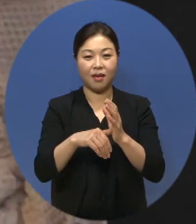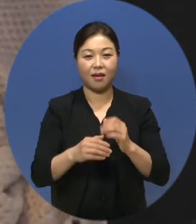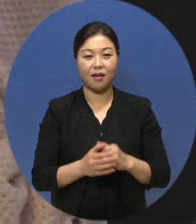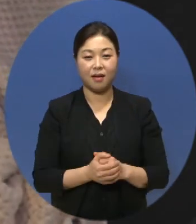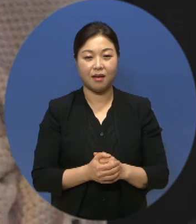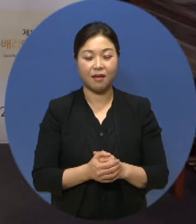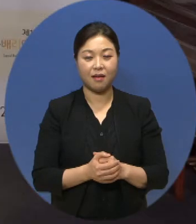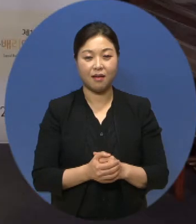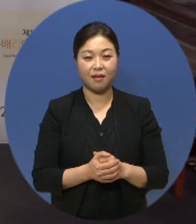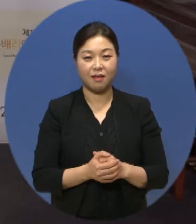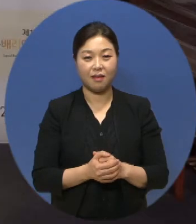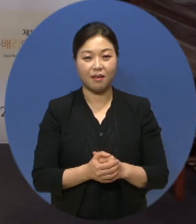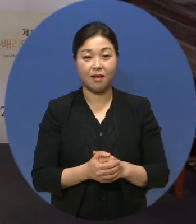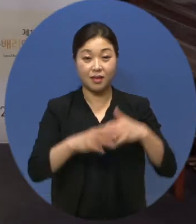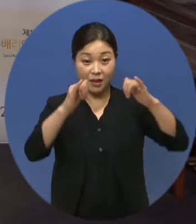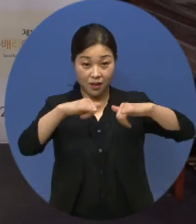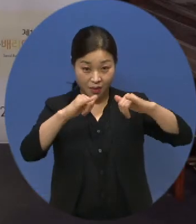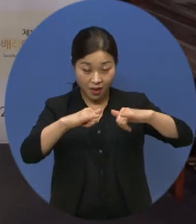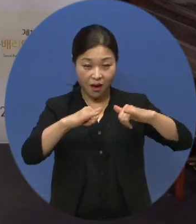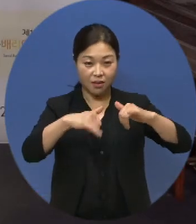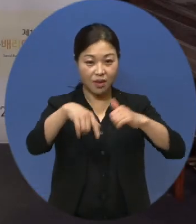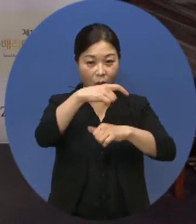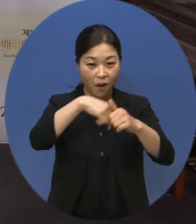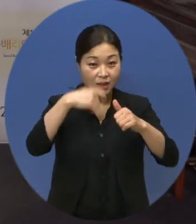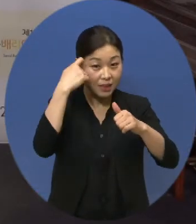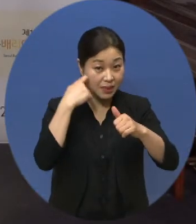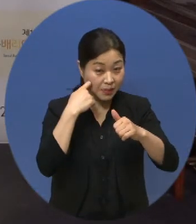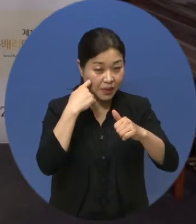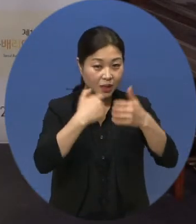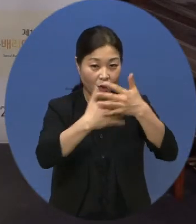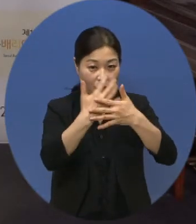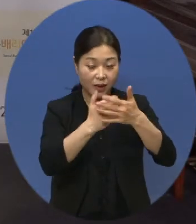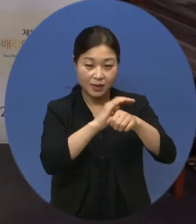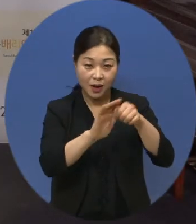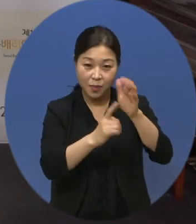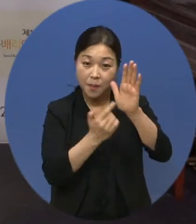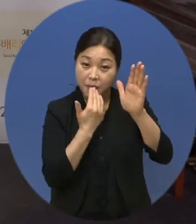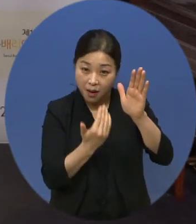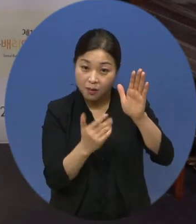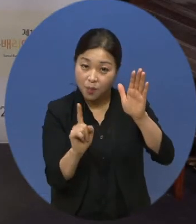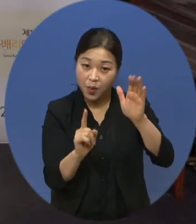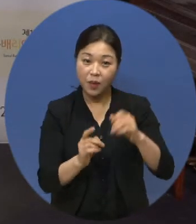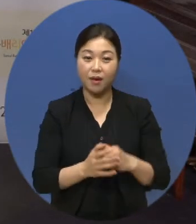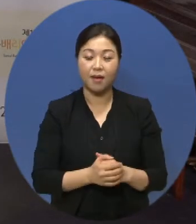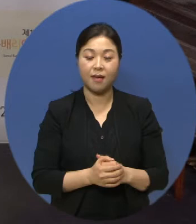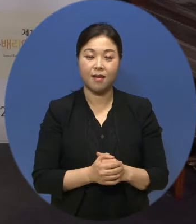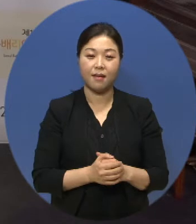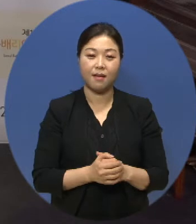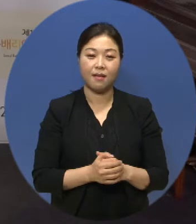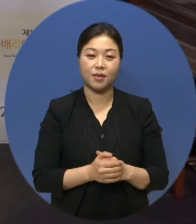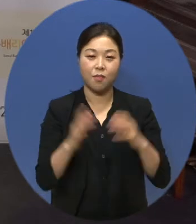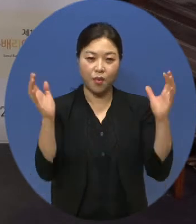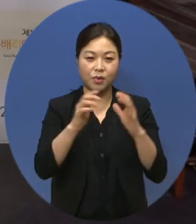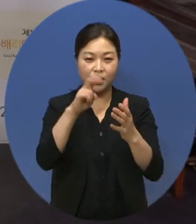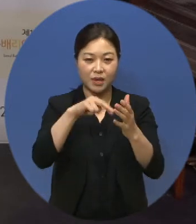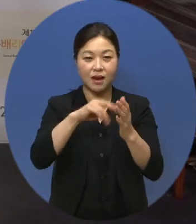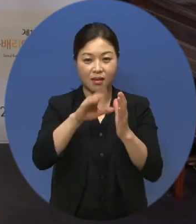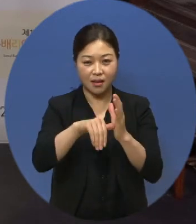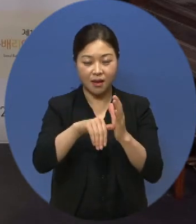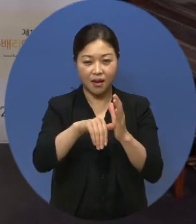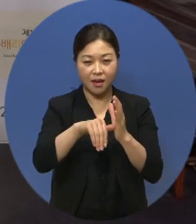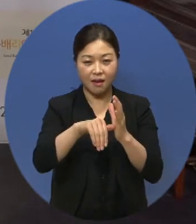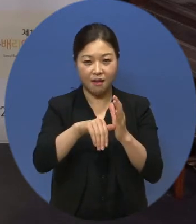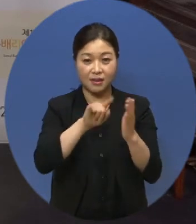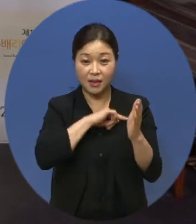상견례 말씀하신 대로 그 상견례의 느낌이 녹아날 수 있었던 것은 전체 리딩을 할 때 다 같이 처음으로